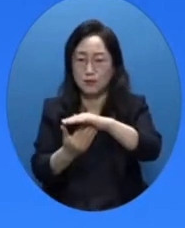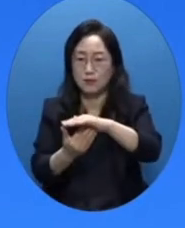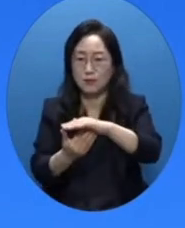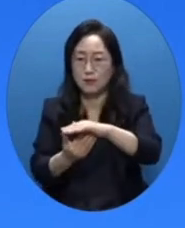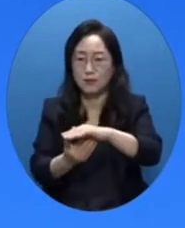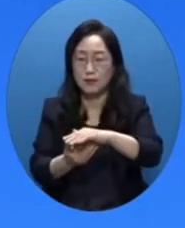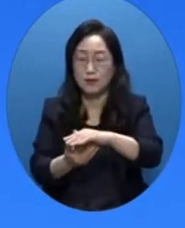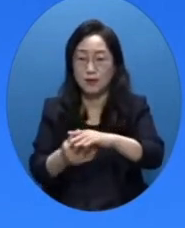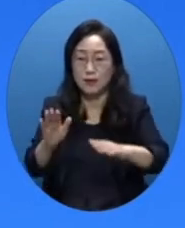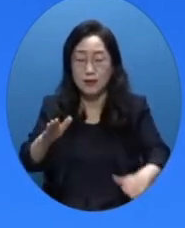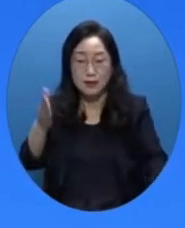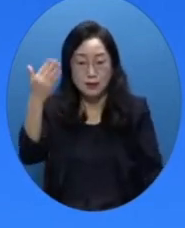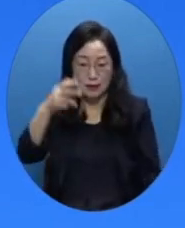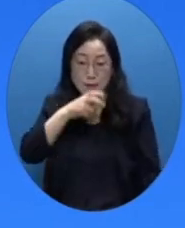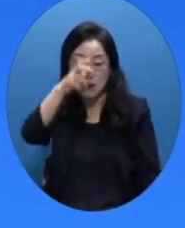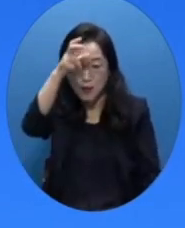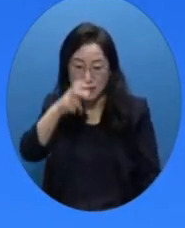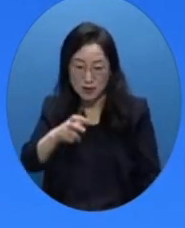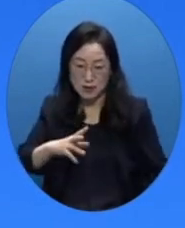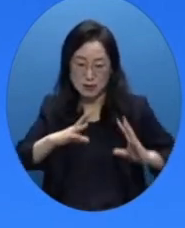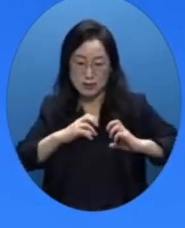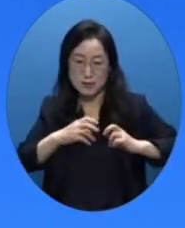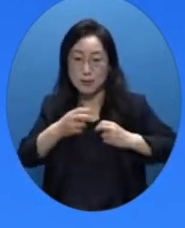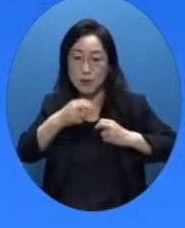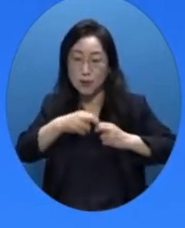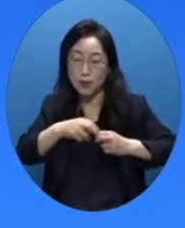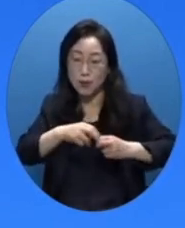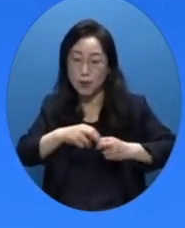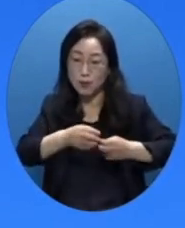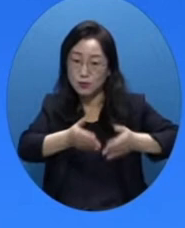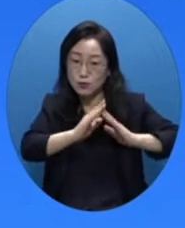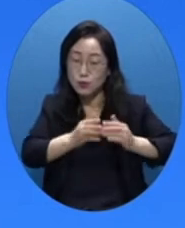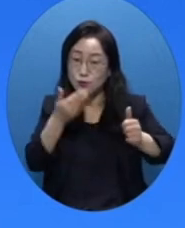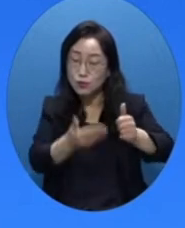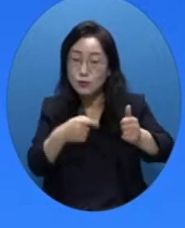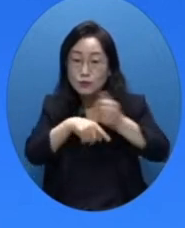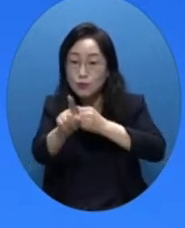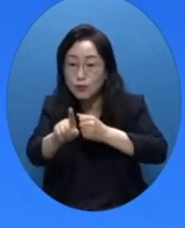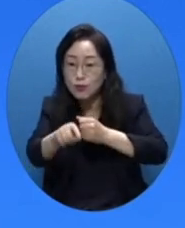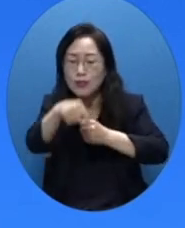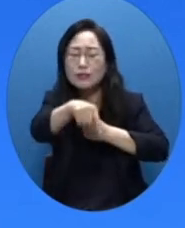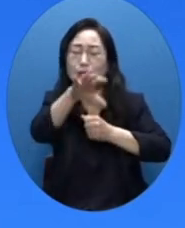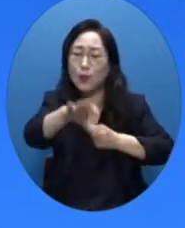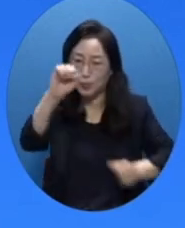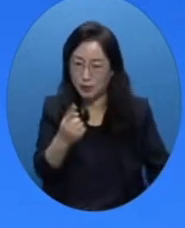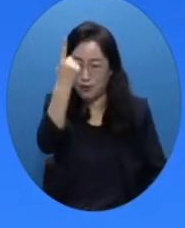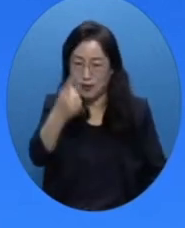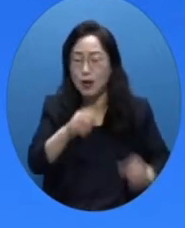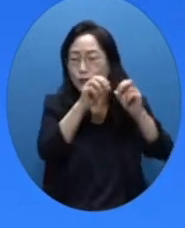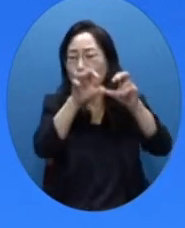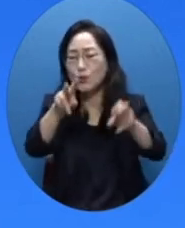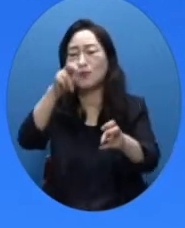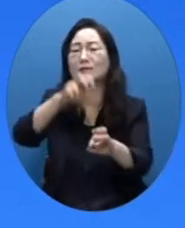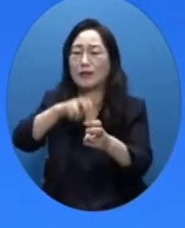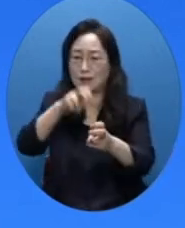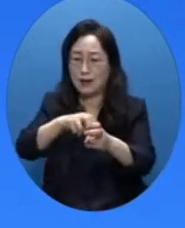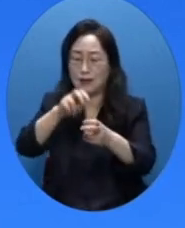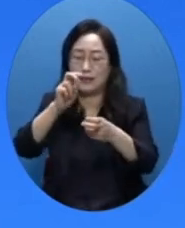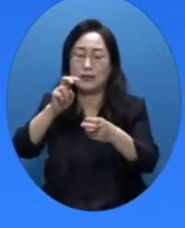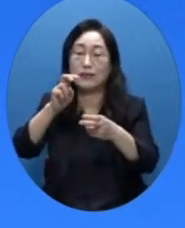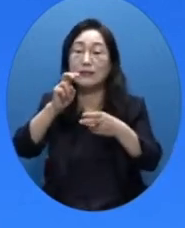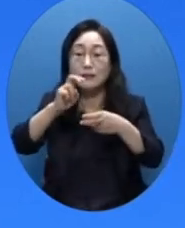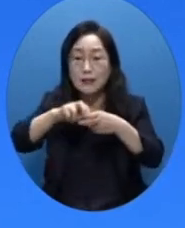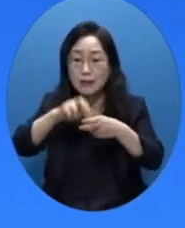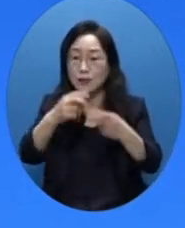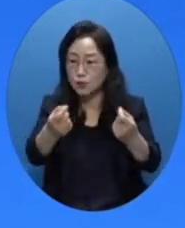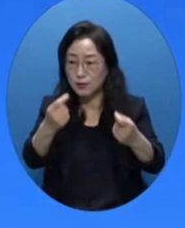우리가 평양의 심장병을 짓기 원하는 것은 그것이 바로 성교센터가 되어서 그곳에서 믿음의 의사들이